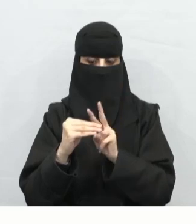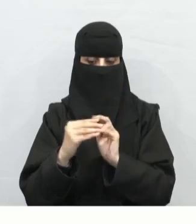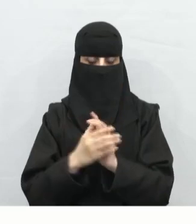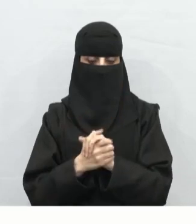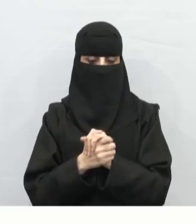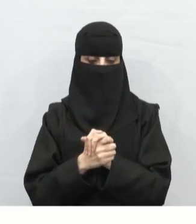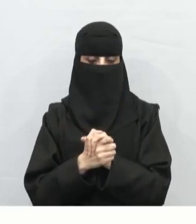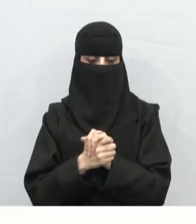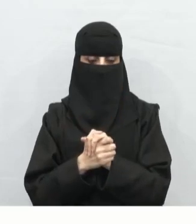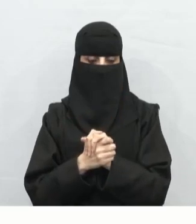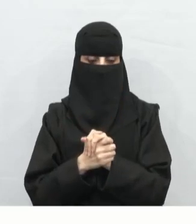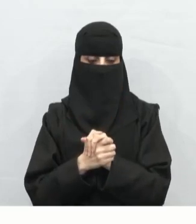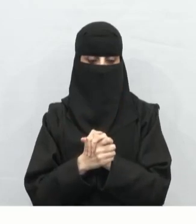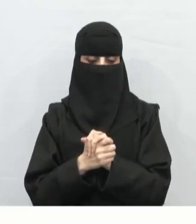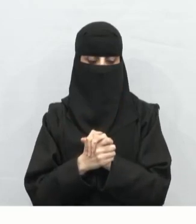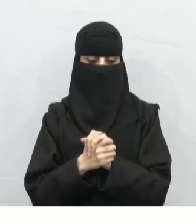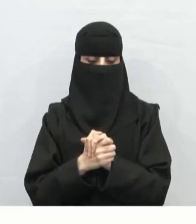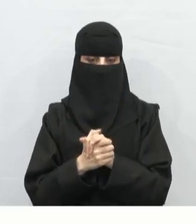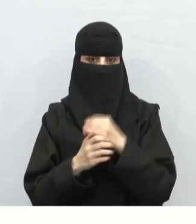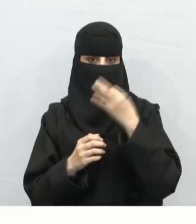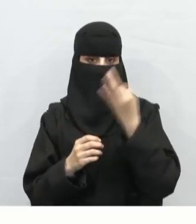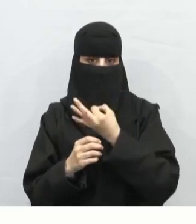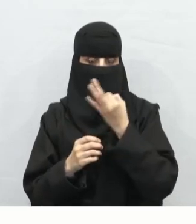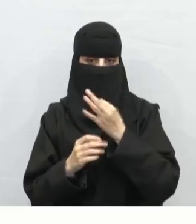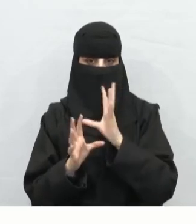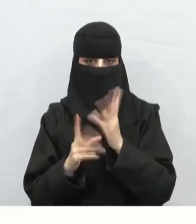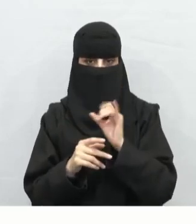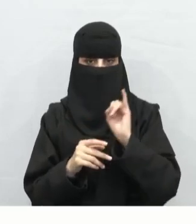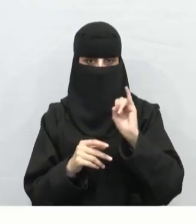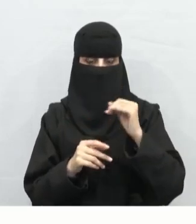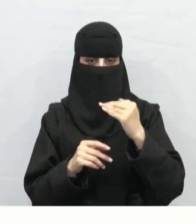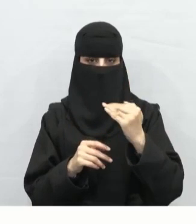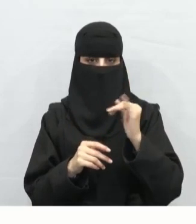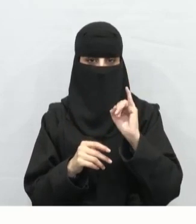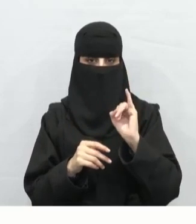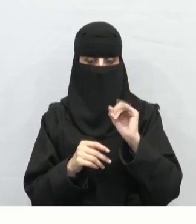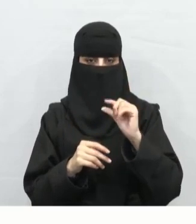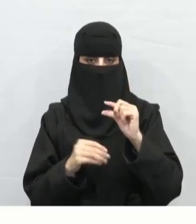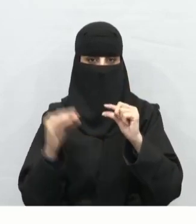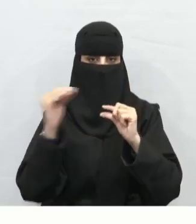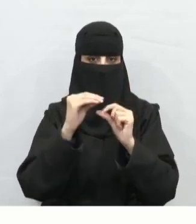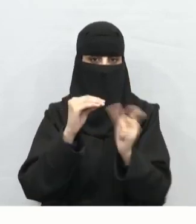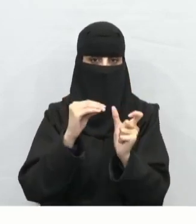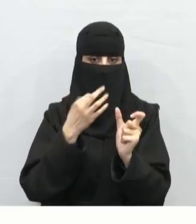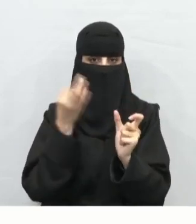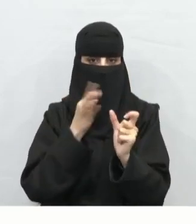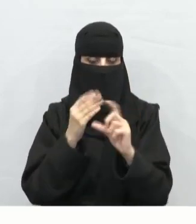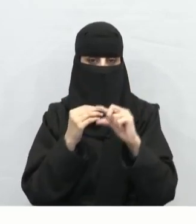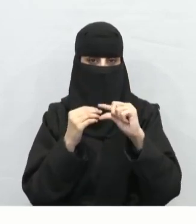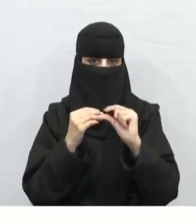لكن الحرف الاخير ما هو الذي نشاهده احسنتم حرف الدال احسنتم وبارك الله فيكم